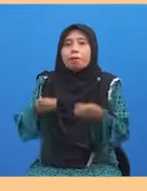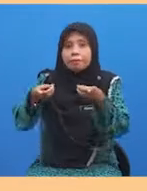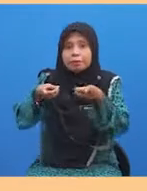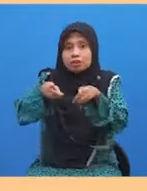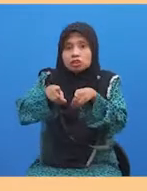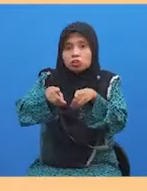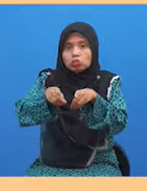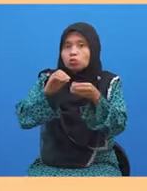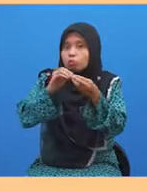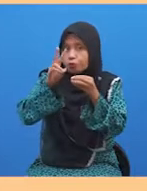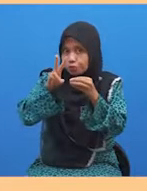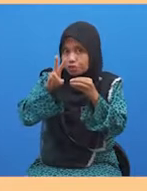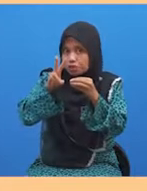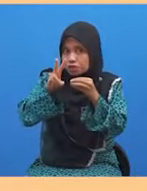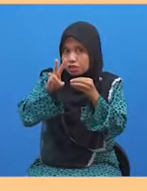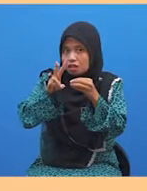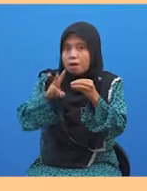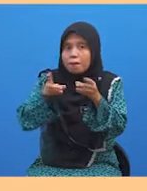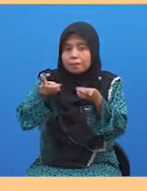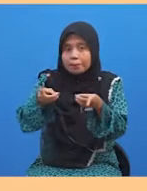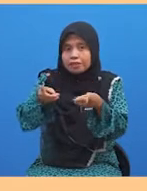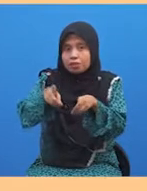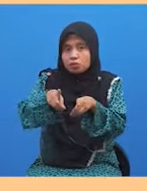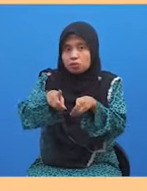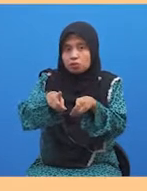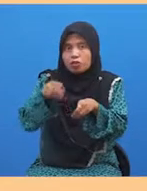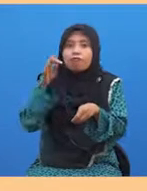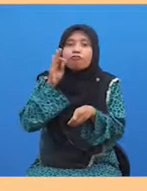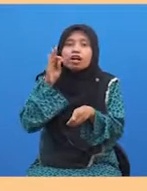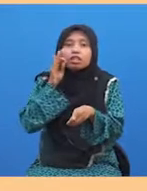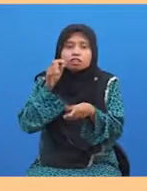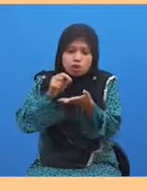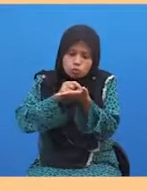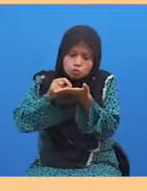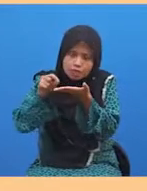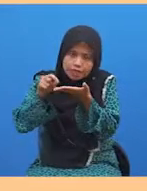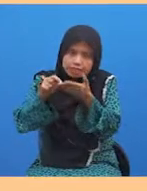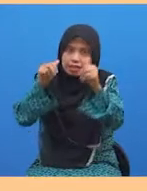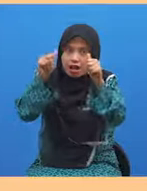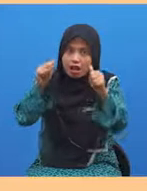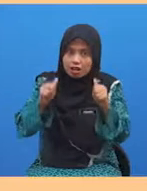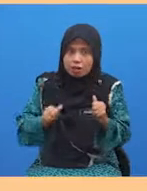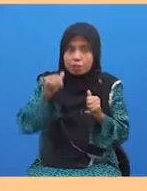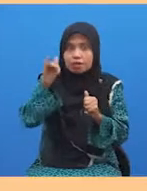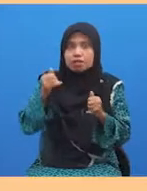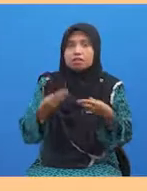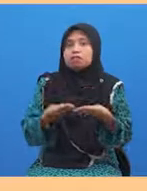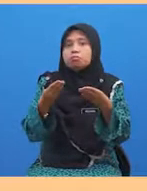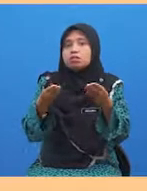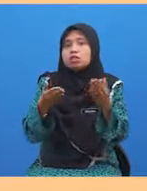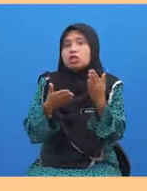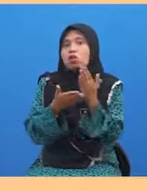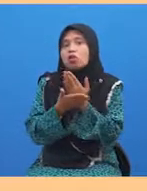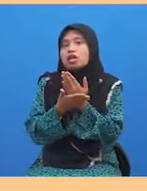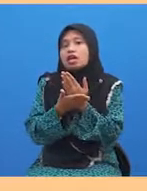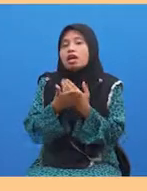pula ialah peristiwa Farisha mencatat alamat yang diberikan oleh